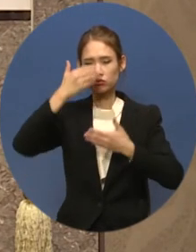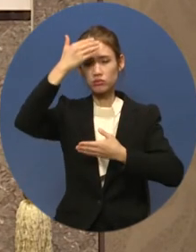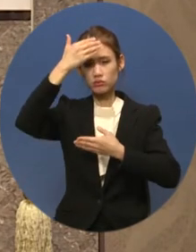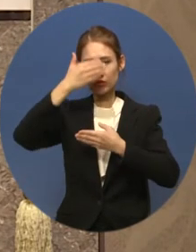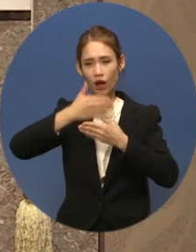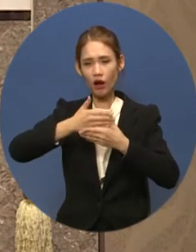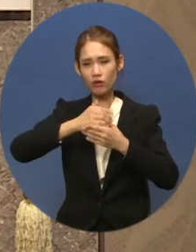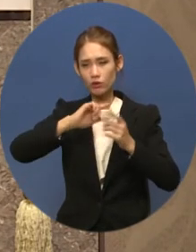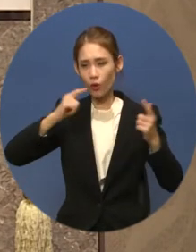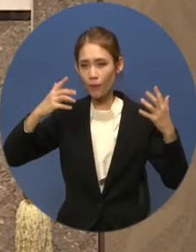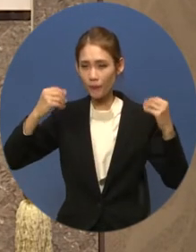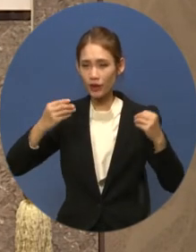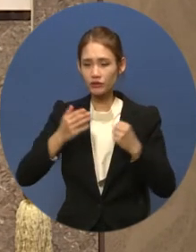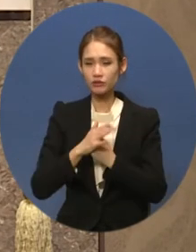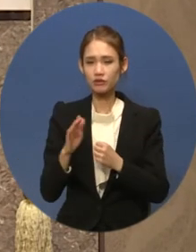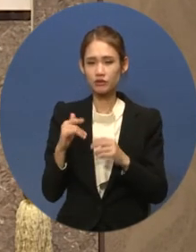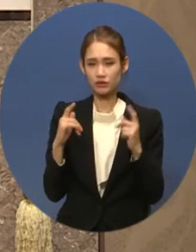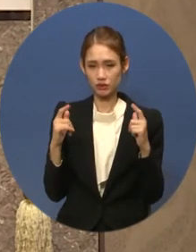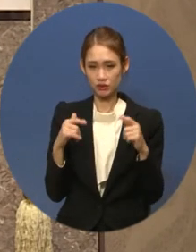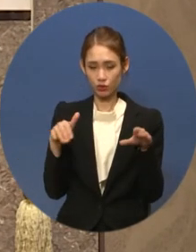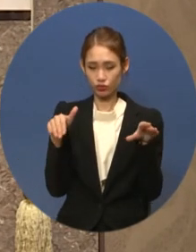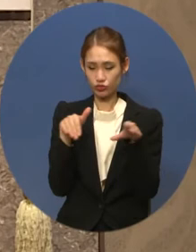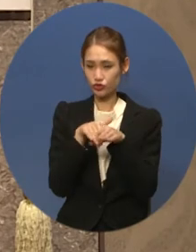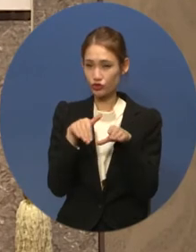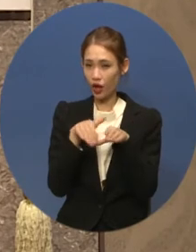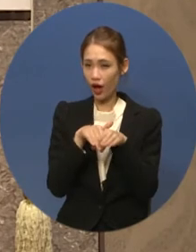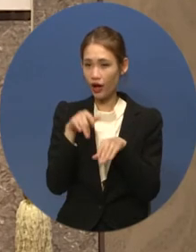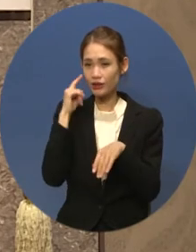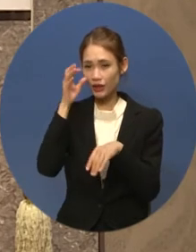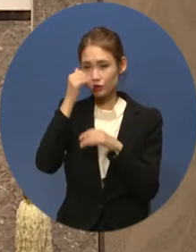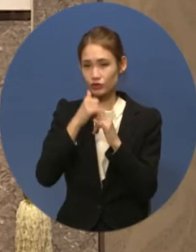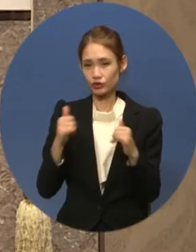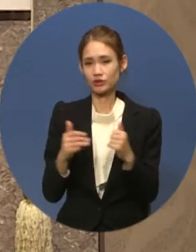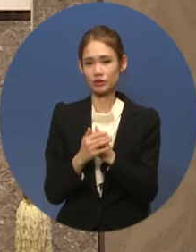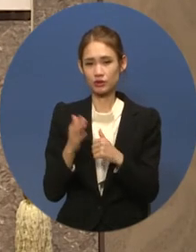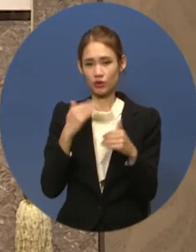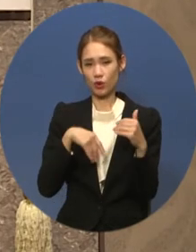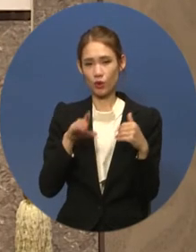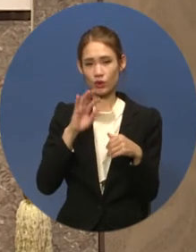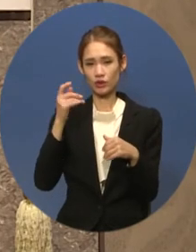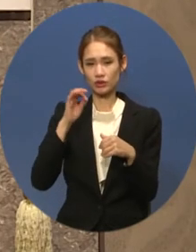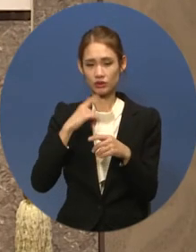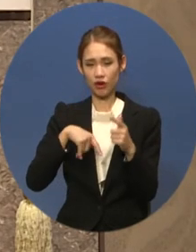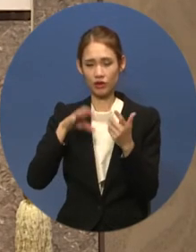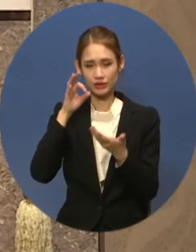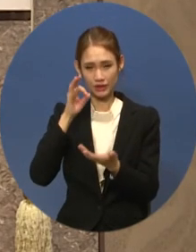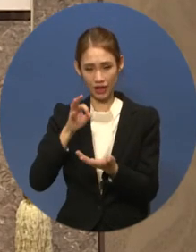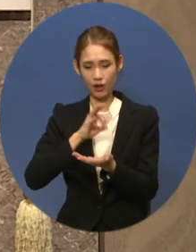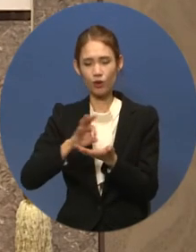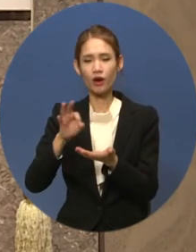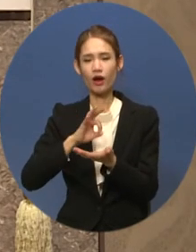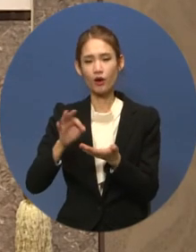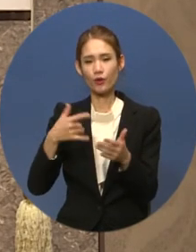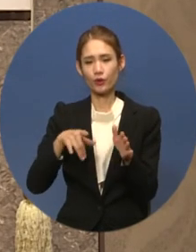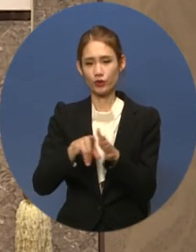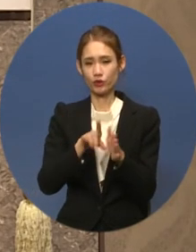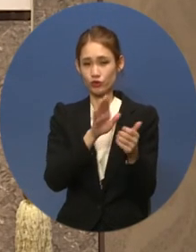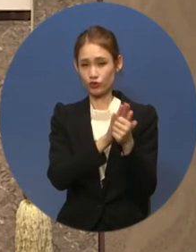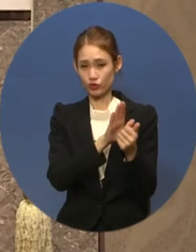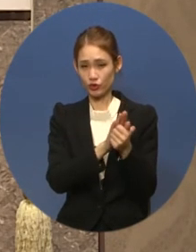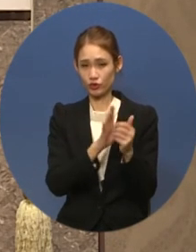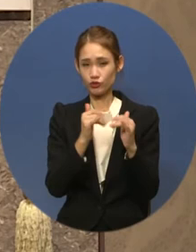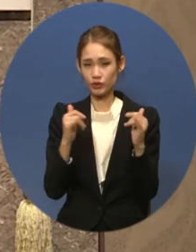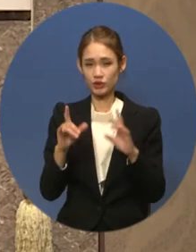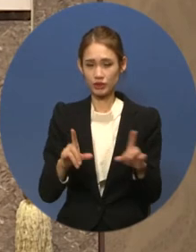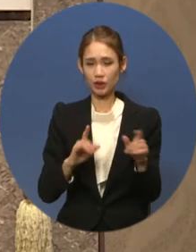지나고 나면 지역의 문화에 소린 들이나 많은 시민들이 그 공공 인프라 를 저렴하게 활용할 수 있도록 해준다면 국민 삶의